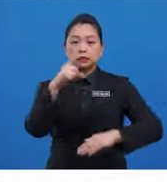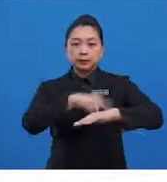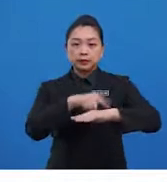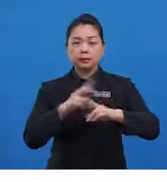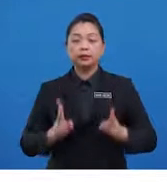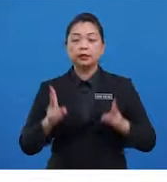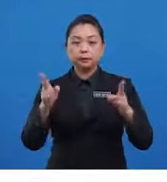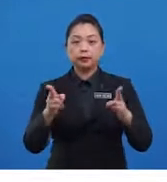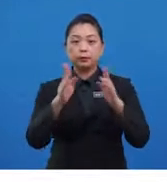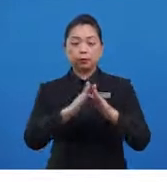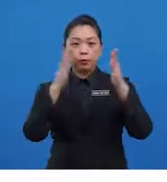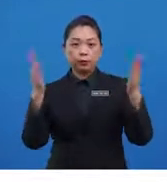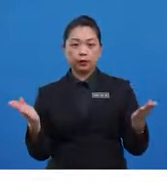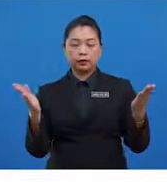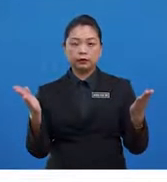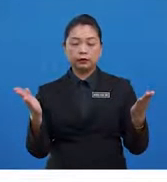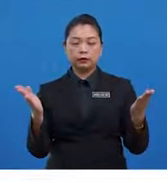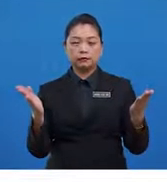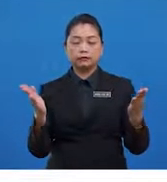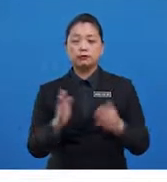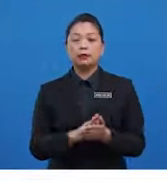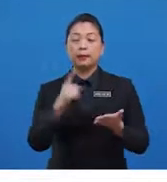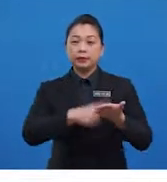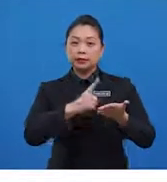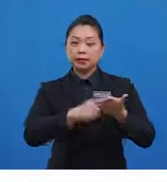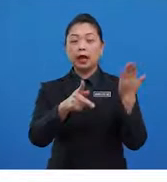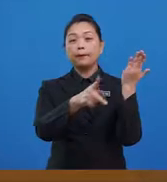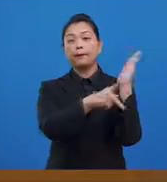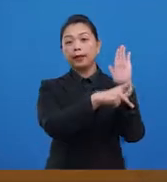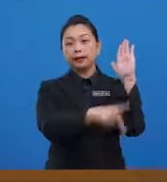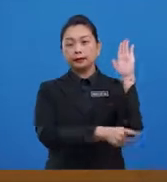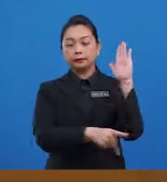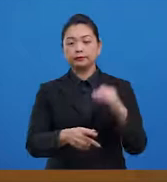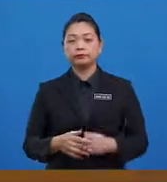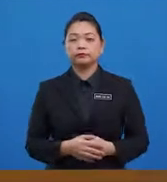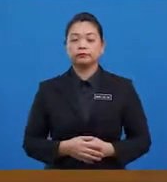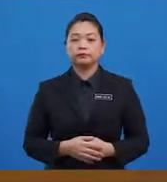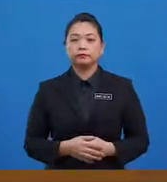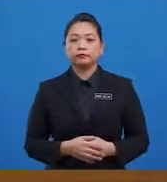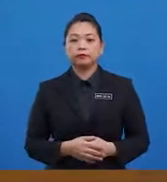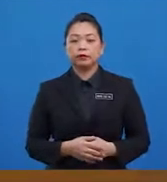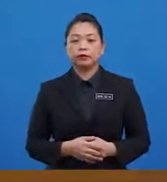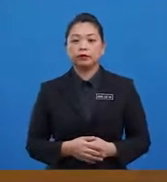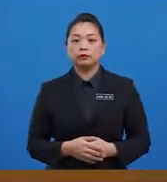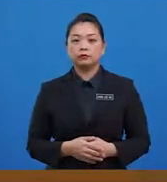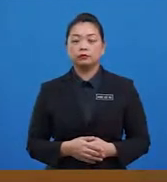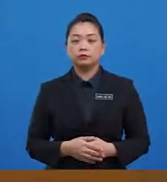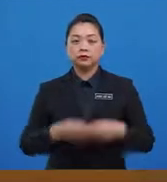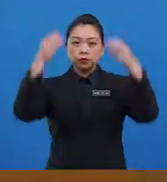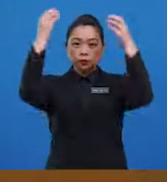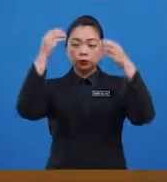perasmian pembukaan penggal persidangan parlimen. Peranan tengkolok diraja